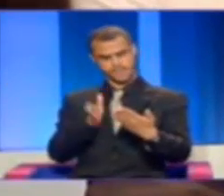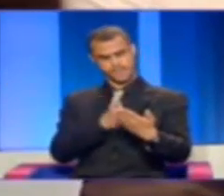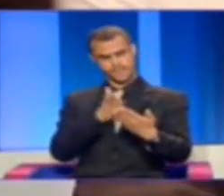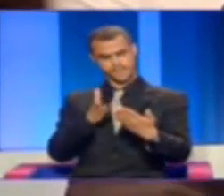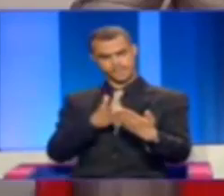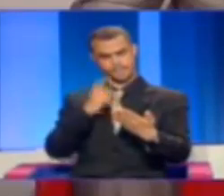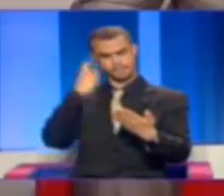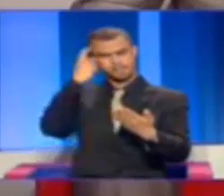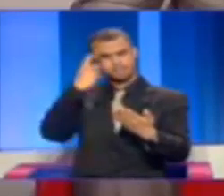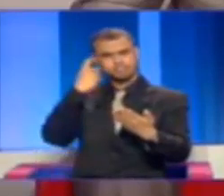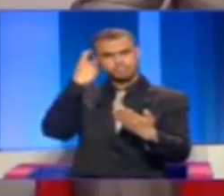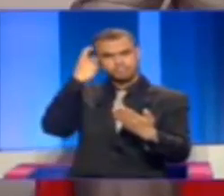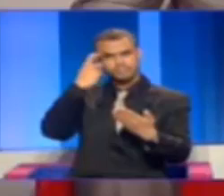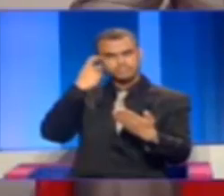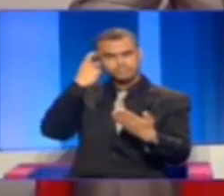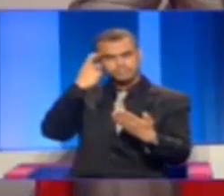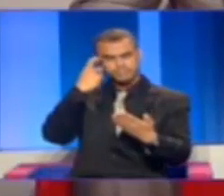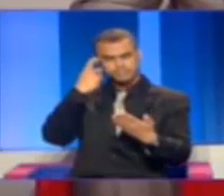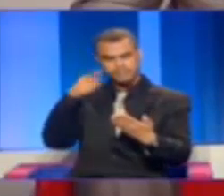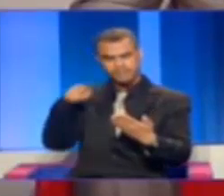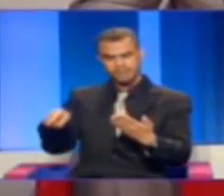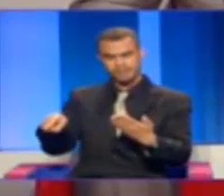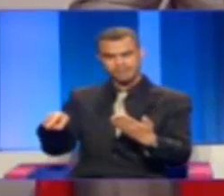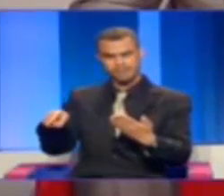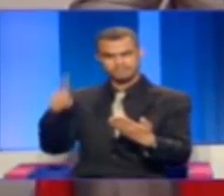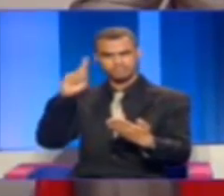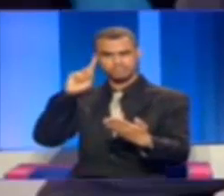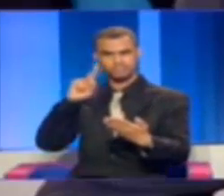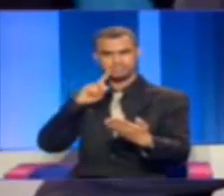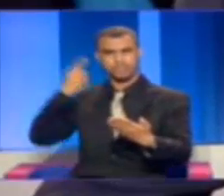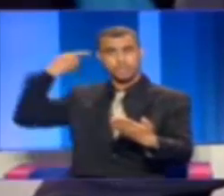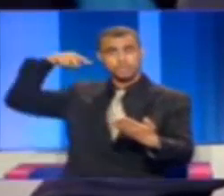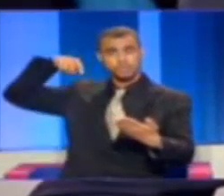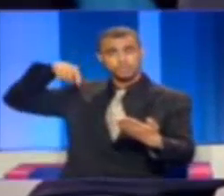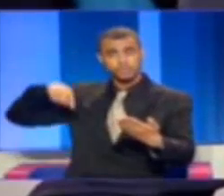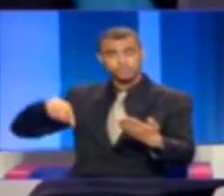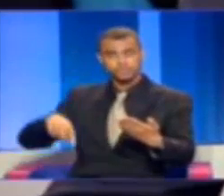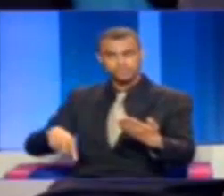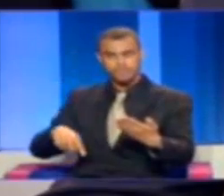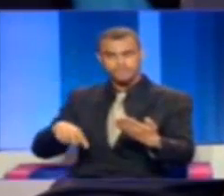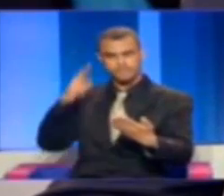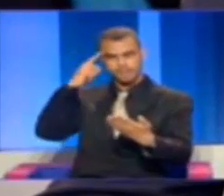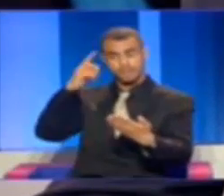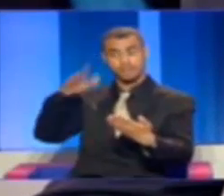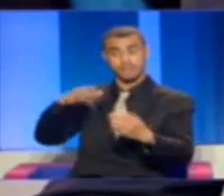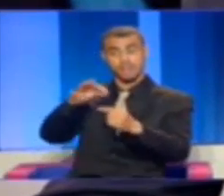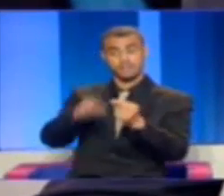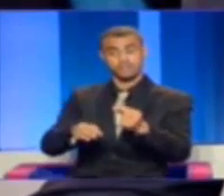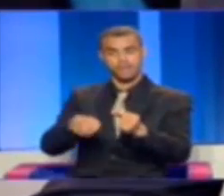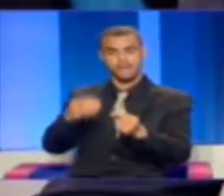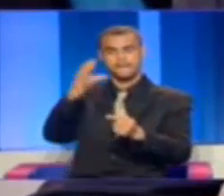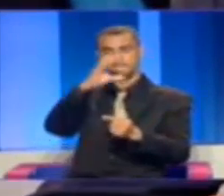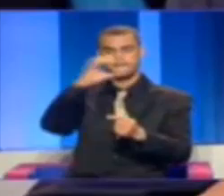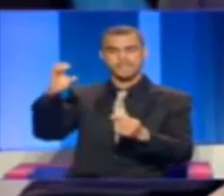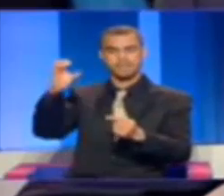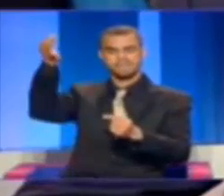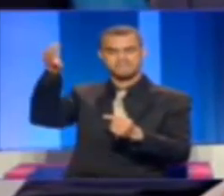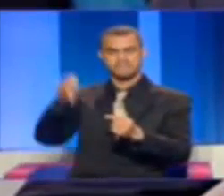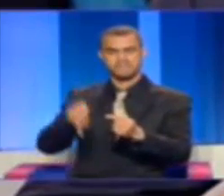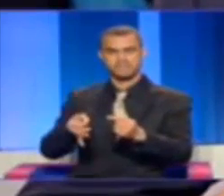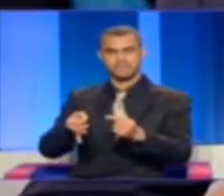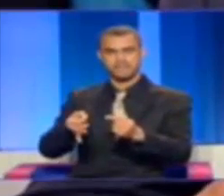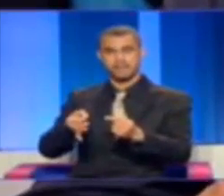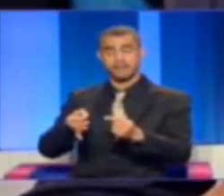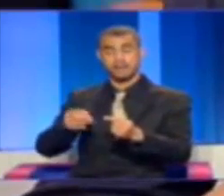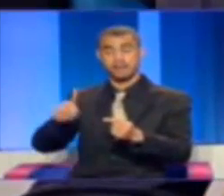عميق، حتى نقولوا هذا الطفل هذا راه نسبة النجاح ديال هذه العملية غتكون غادي 100%. شنو هما